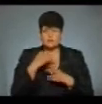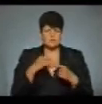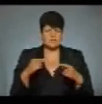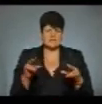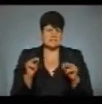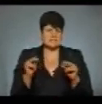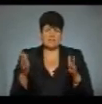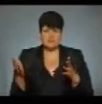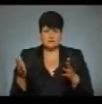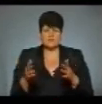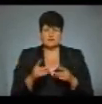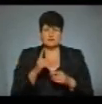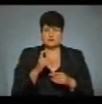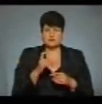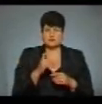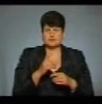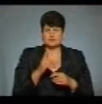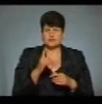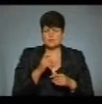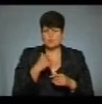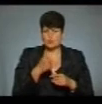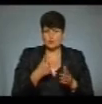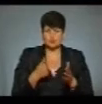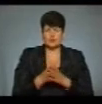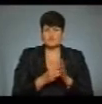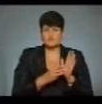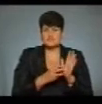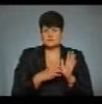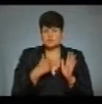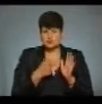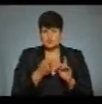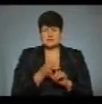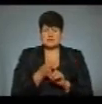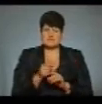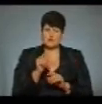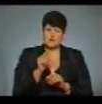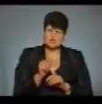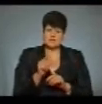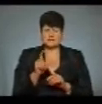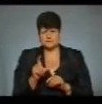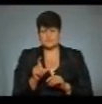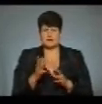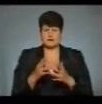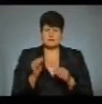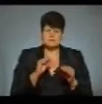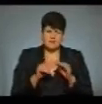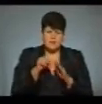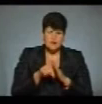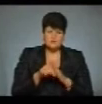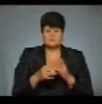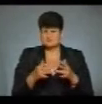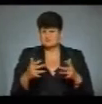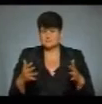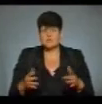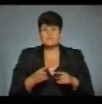цифр, від сотні років до 800 років, в залежності від структури, товщини, складу і таке інше. Тому